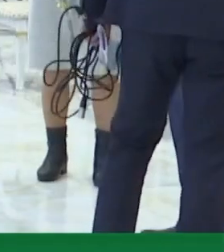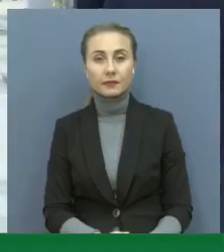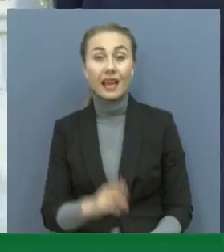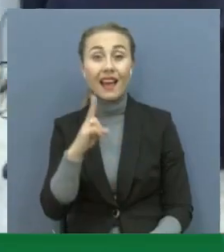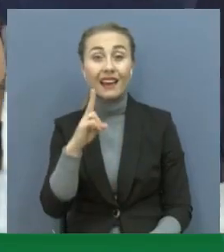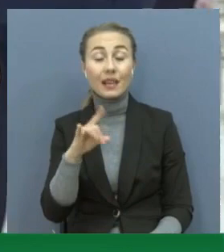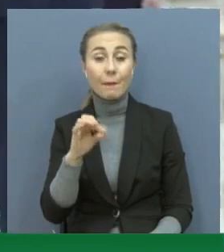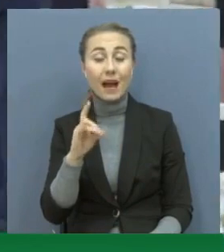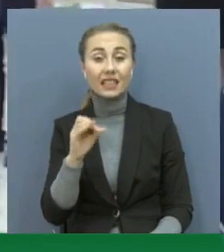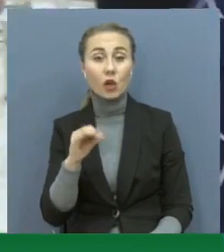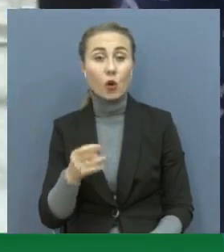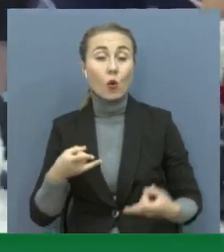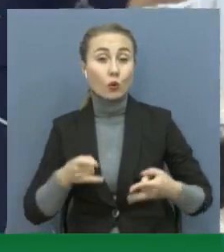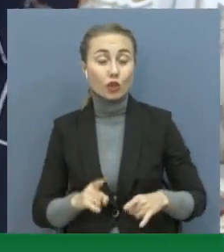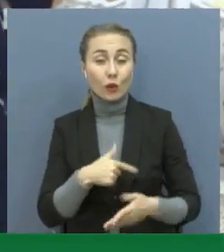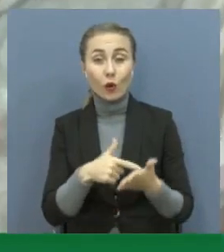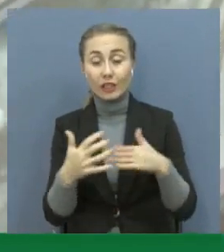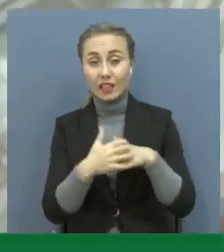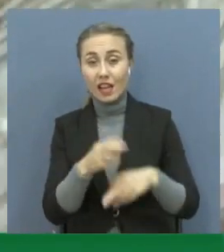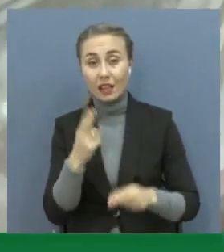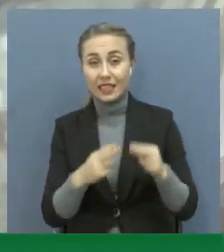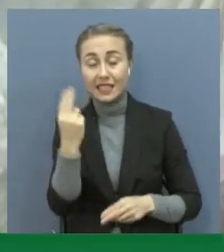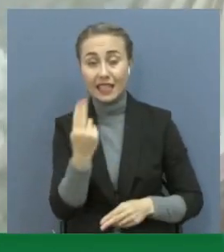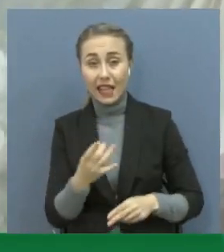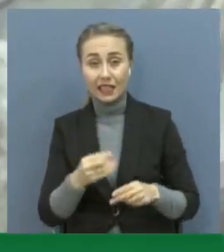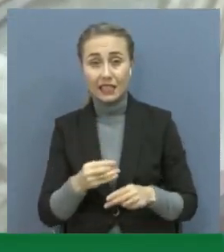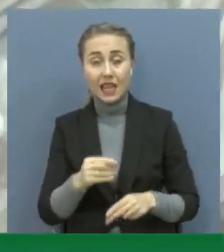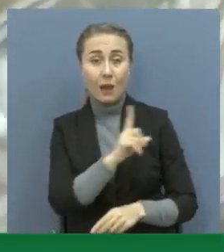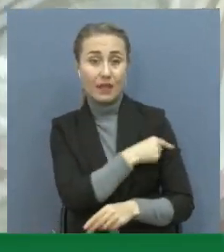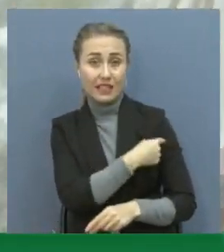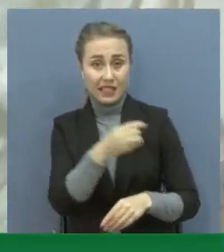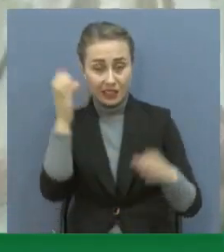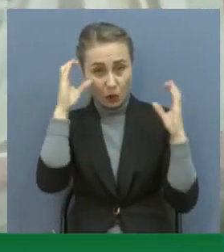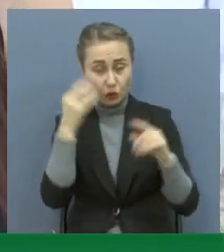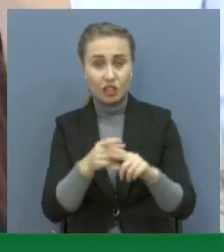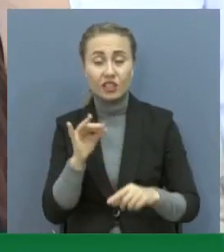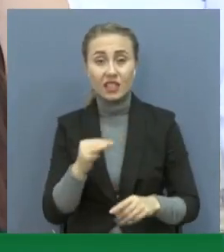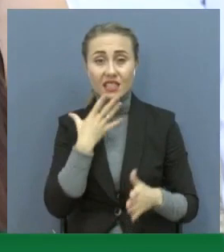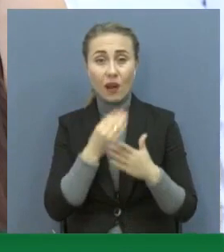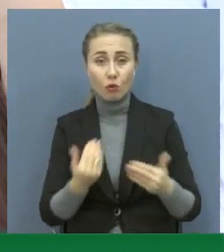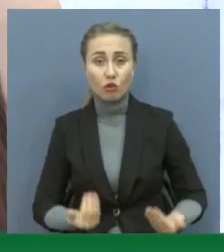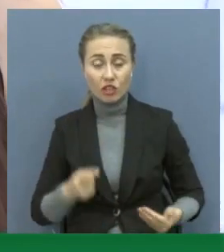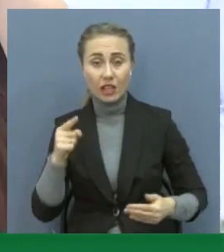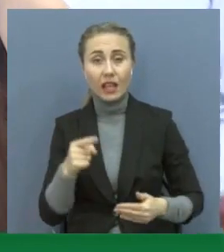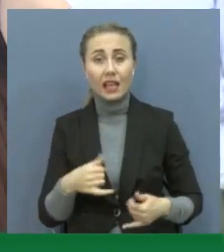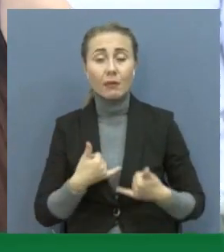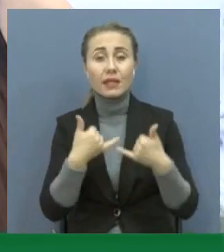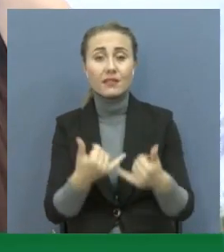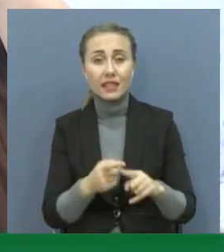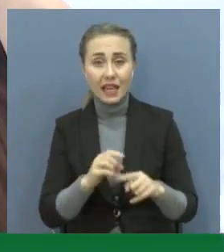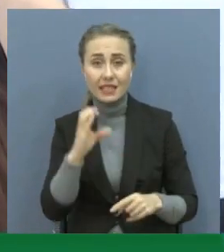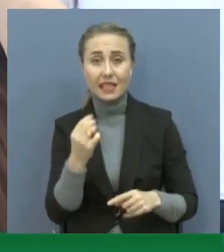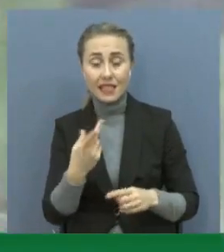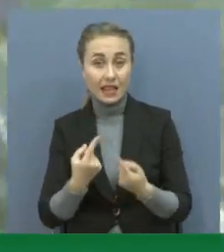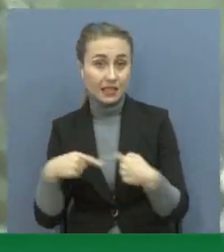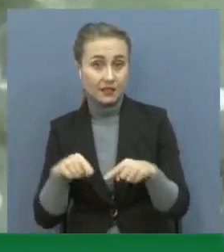Камбат Ибраева, уроженка города Кокшетау, окончила Целиноградское медицинское училище. Свою жизнь она решила посвятить социальной